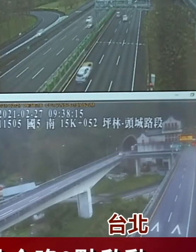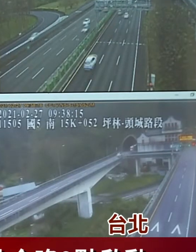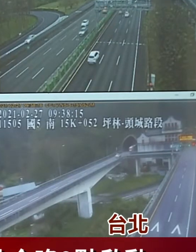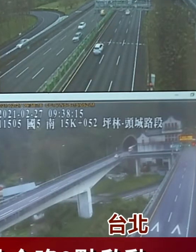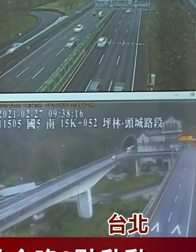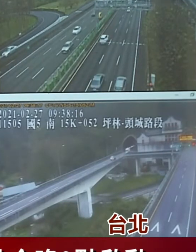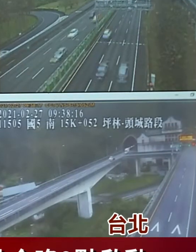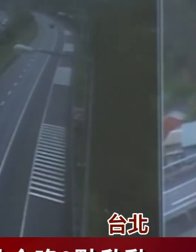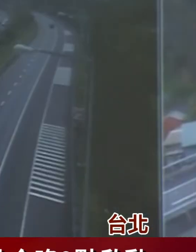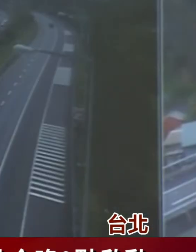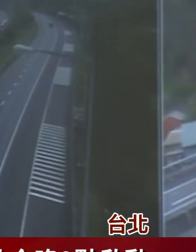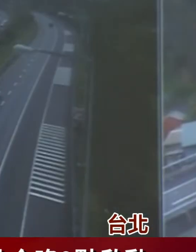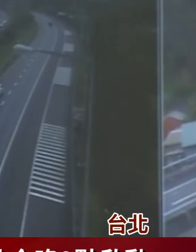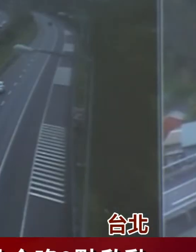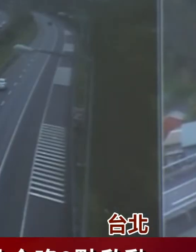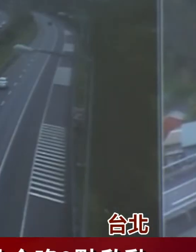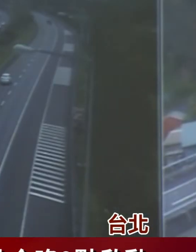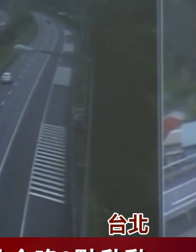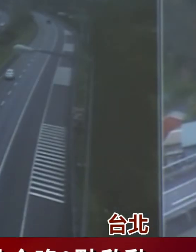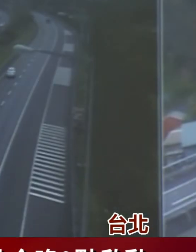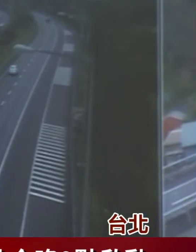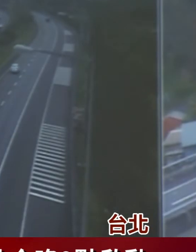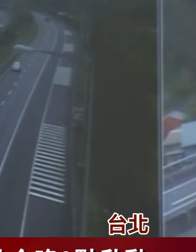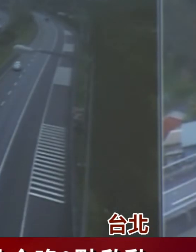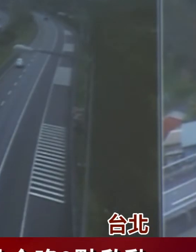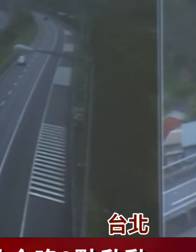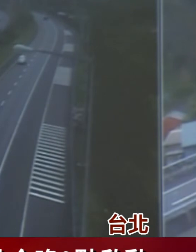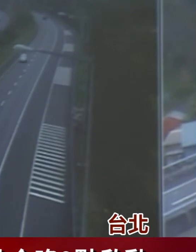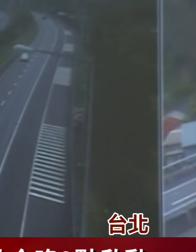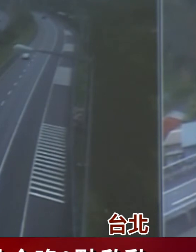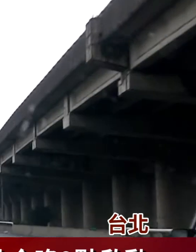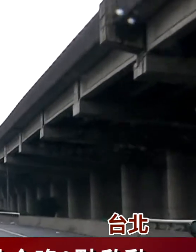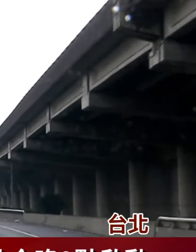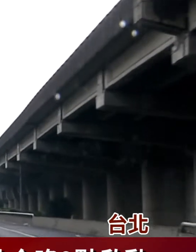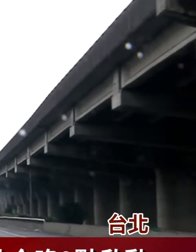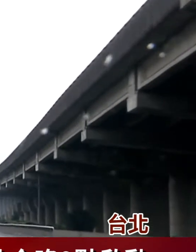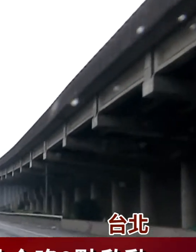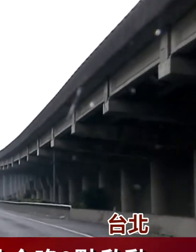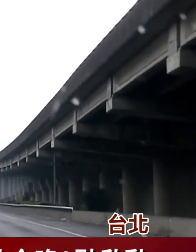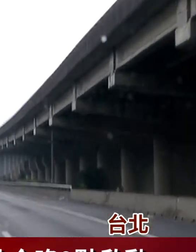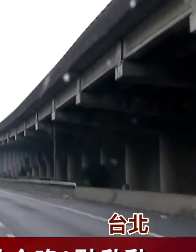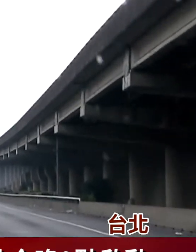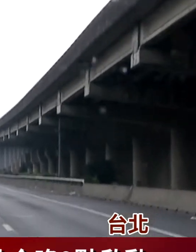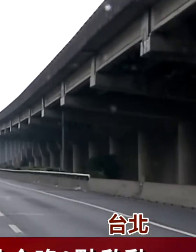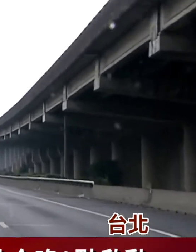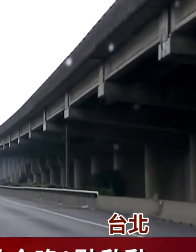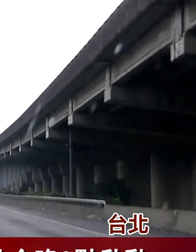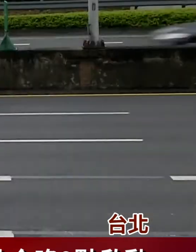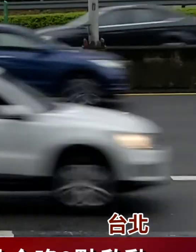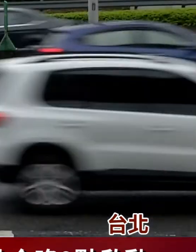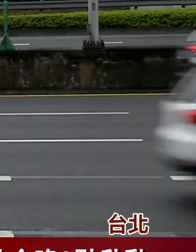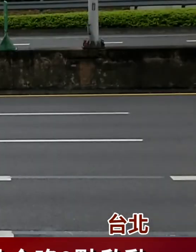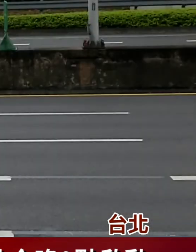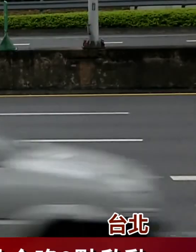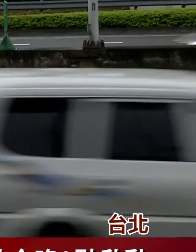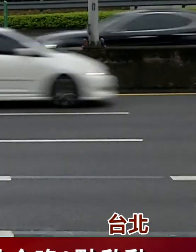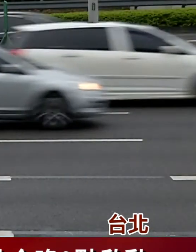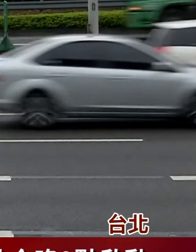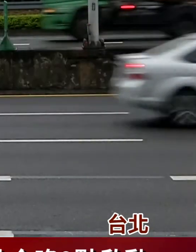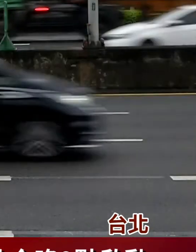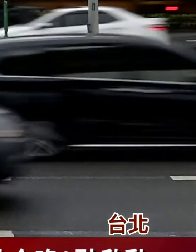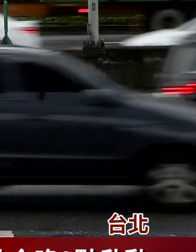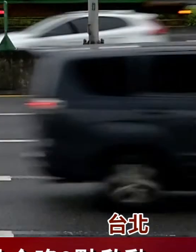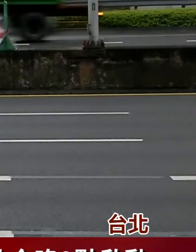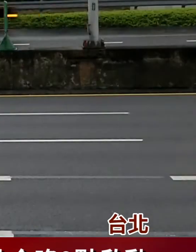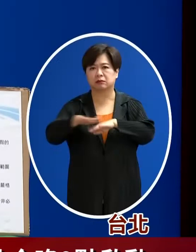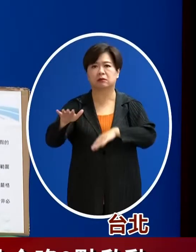制含有单一比例，国光桥每批桃园当日会控管送国土的车辆数在100万台